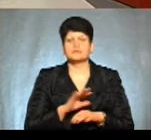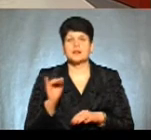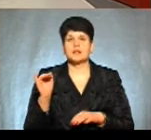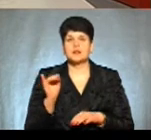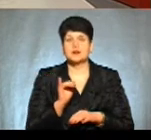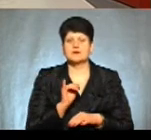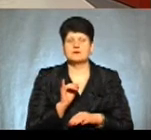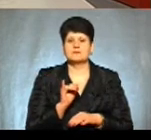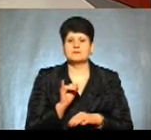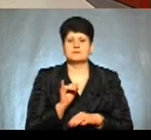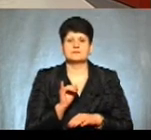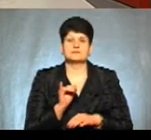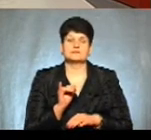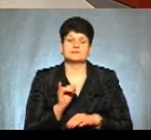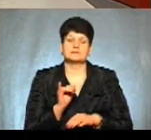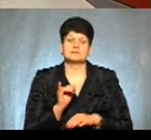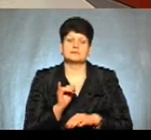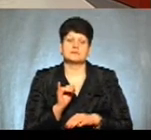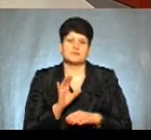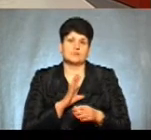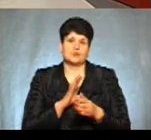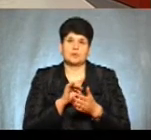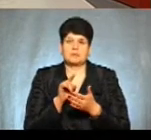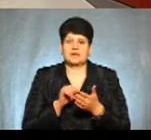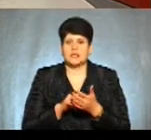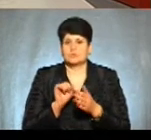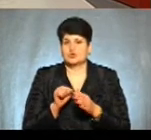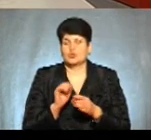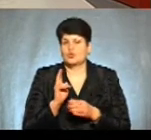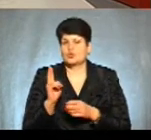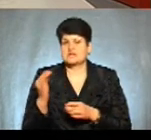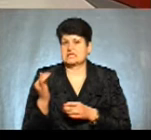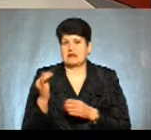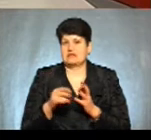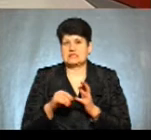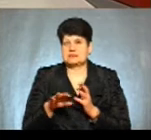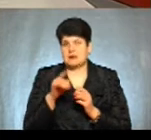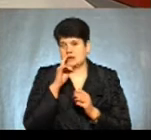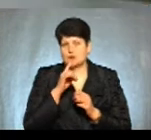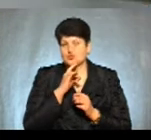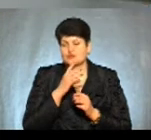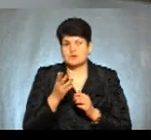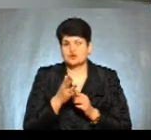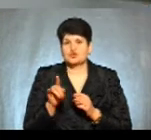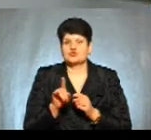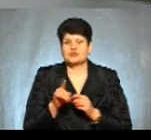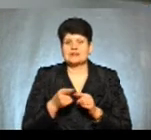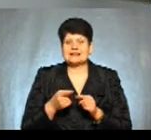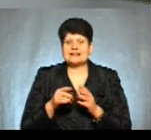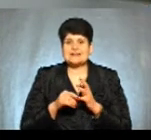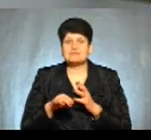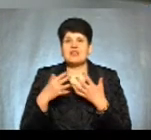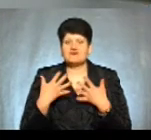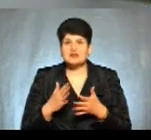І, звичайно, десь постало питання, когось, можливо, цікава та земля, не розуміючи при тому, що все-таки земля вже